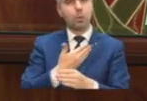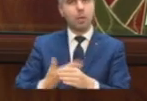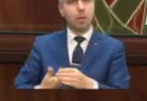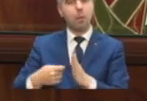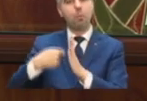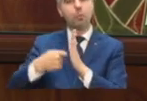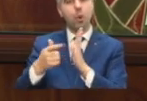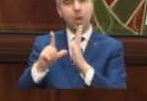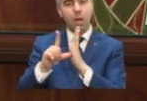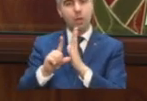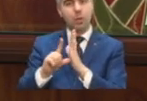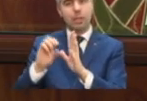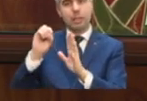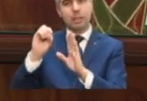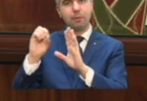رقم